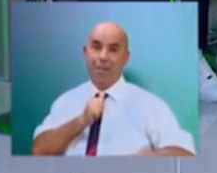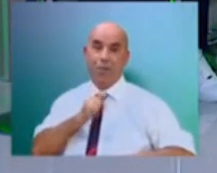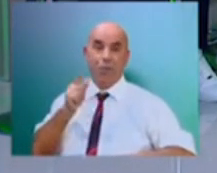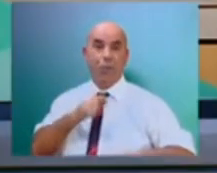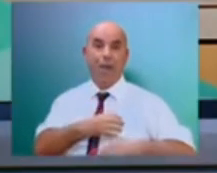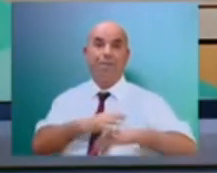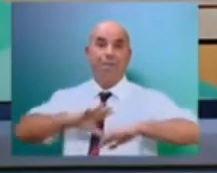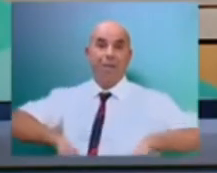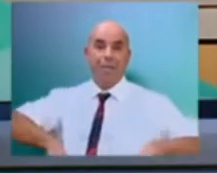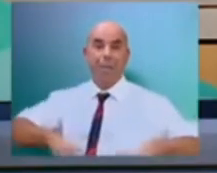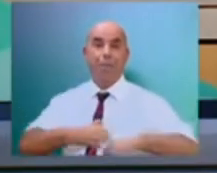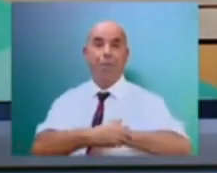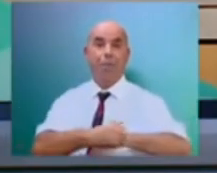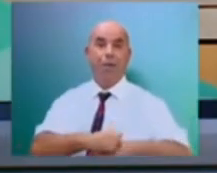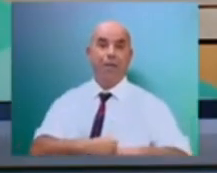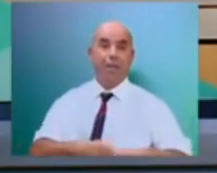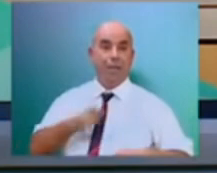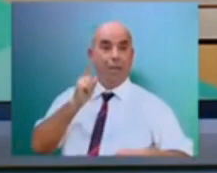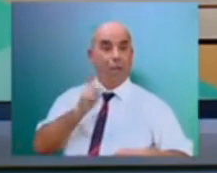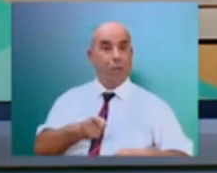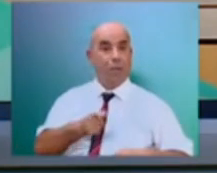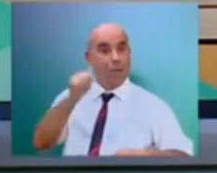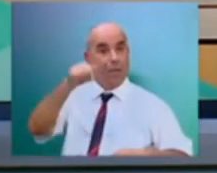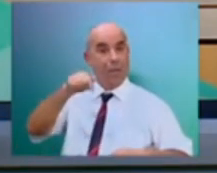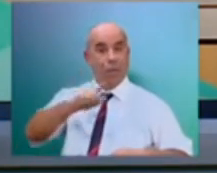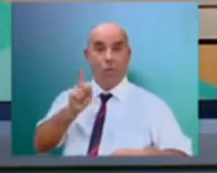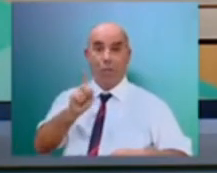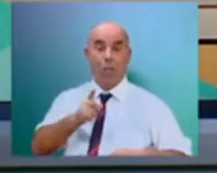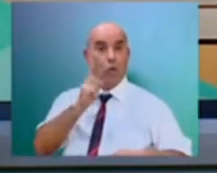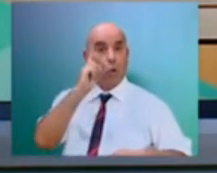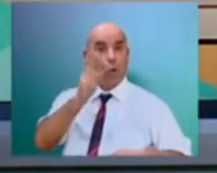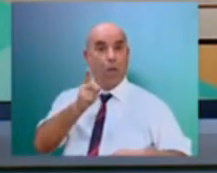الضعيف، لأن المستدان ما عندوش حق في الكلام.